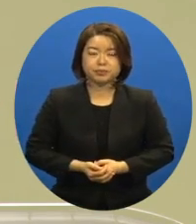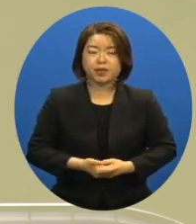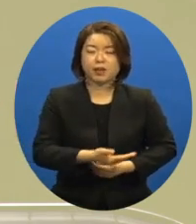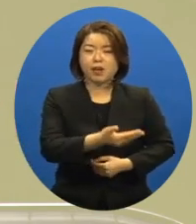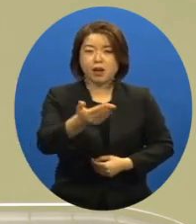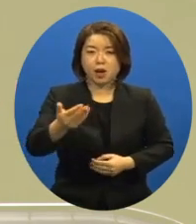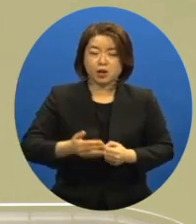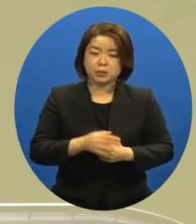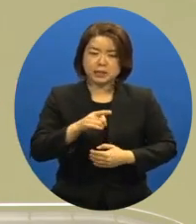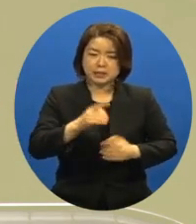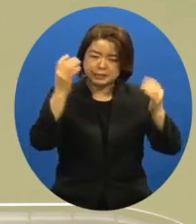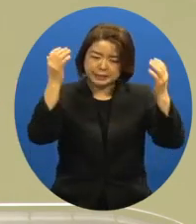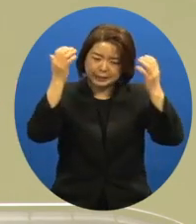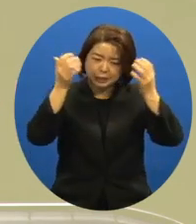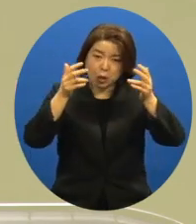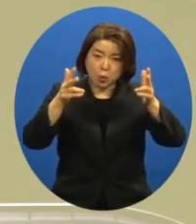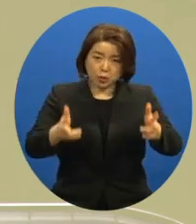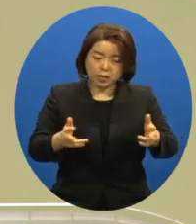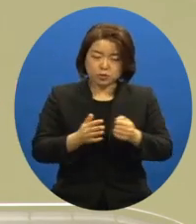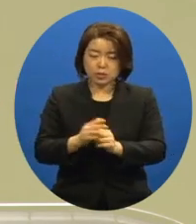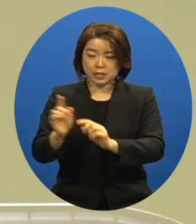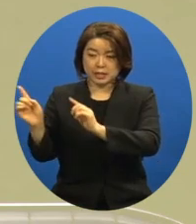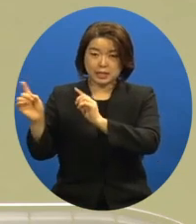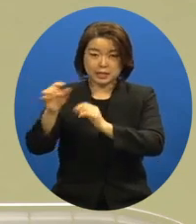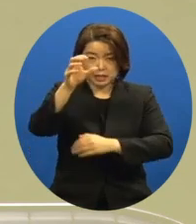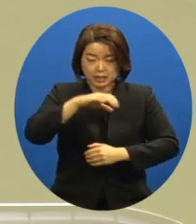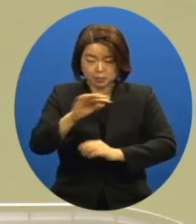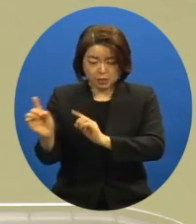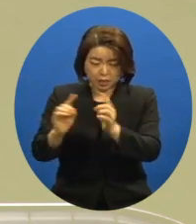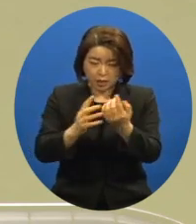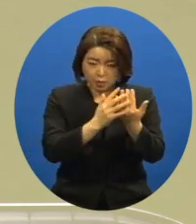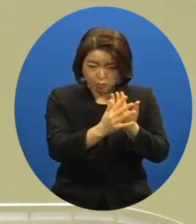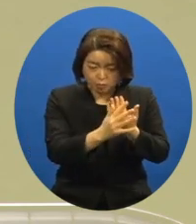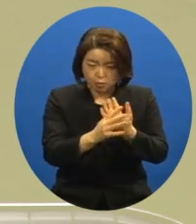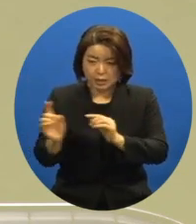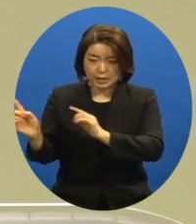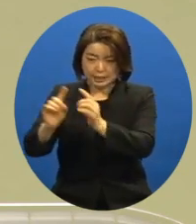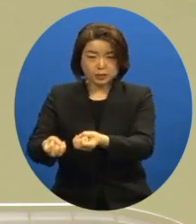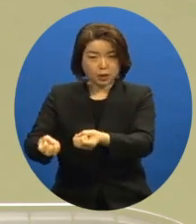여러분이 이 고난주간 십자가 부흥의 부활주의를 지나면서